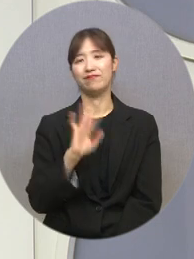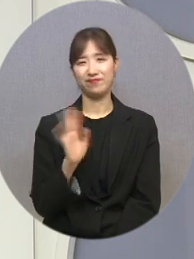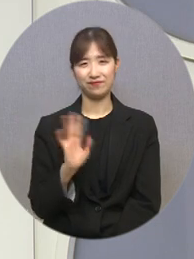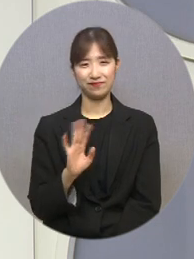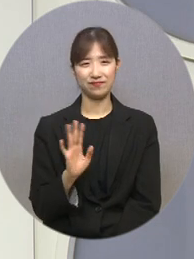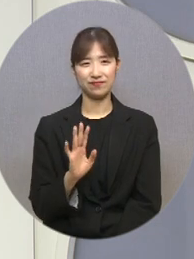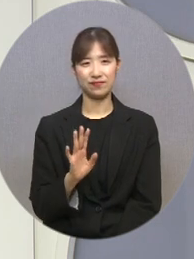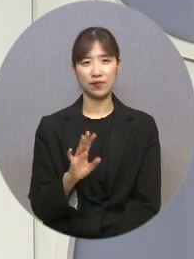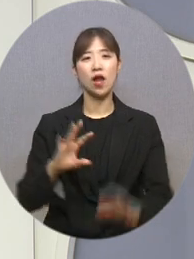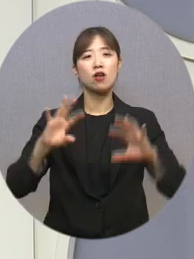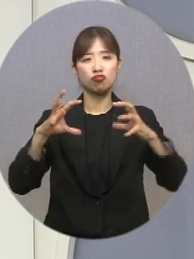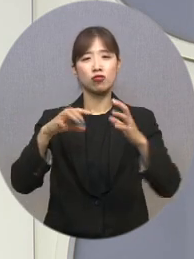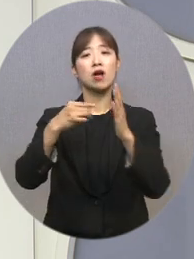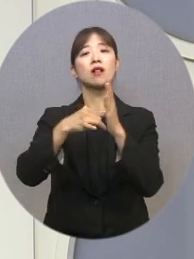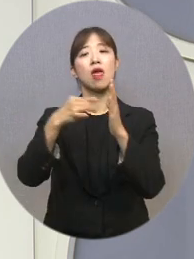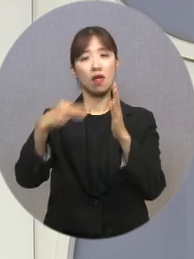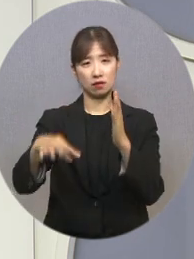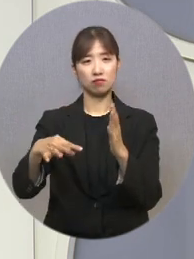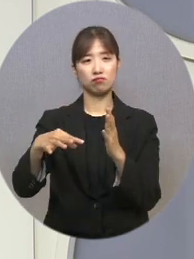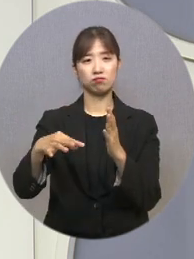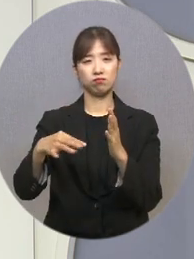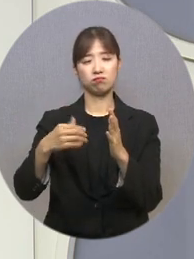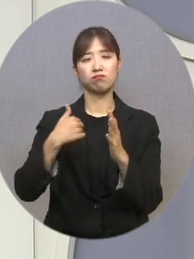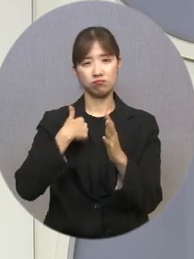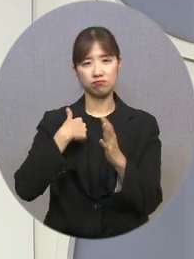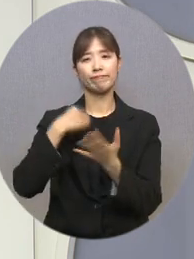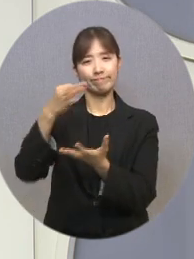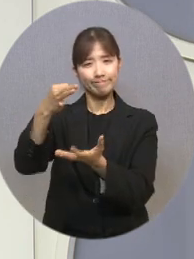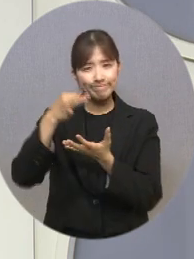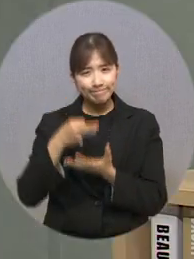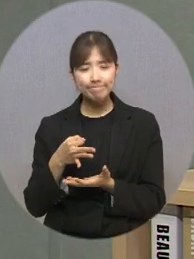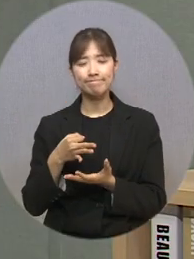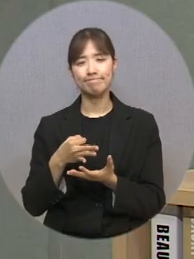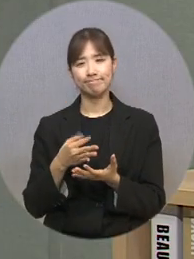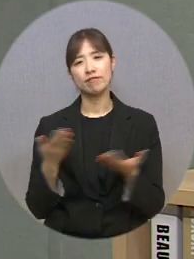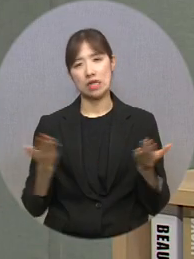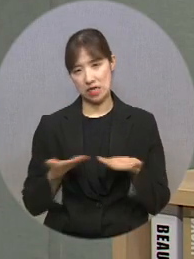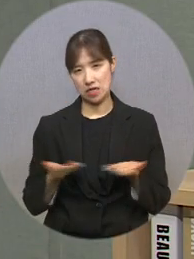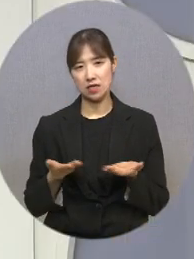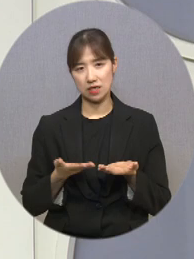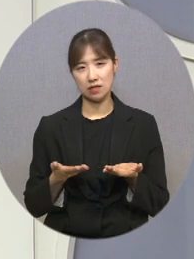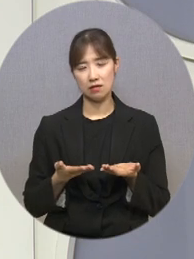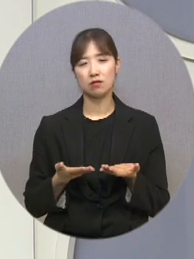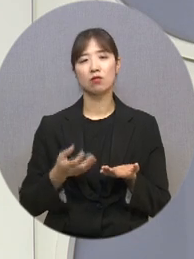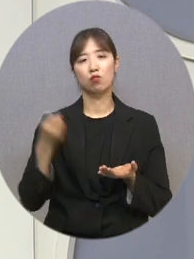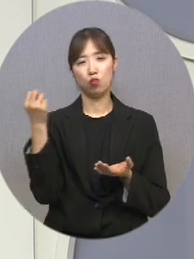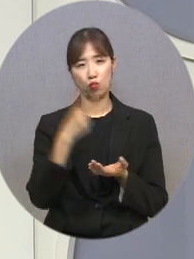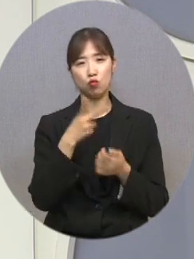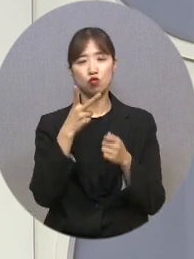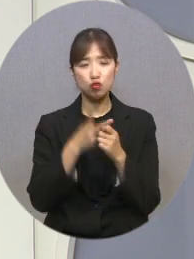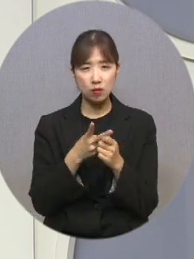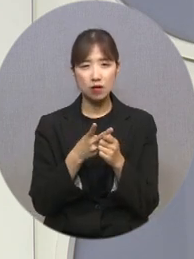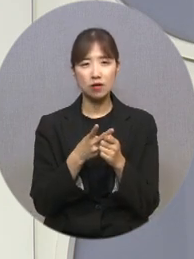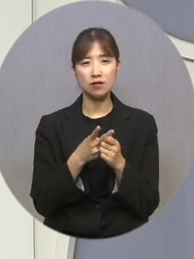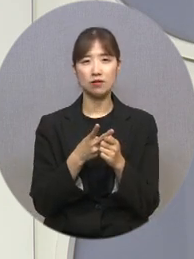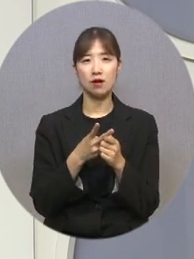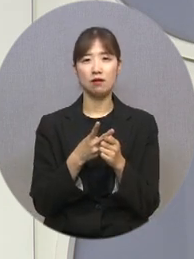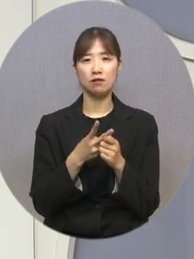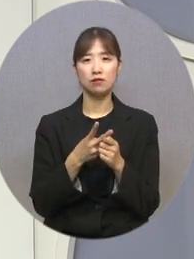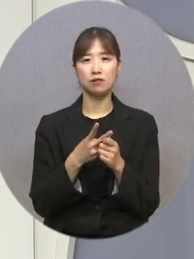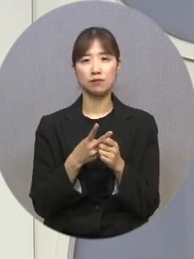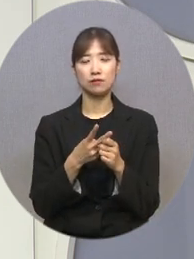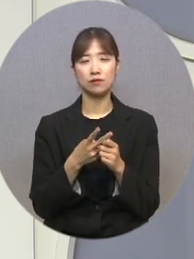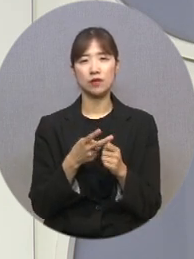이제 국가의 세금으로 여태까지 이렇게 이제 제가 검사를 하지 않았습니까? 네. 일단 국가의 세금이 들어갔고 두 번째는 이